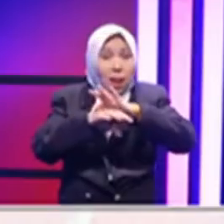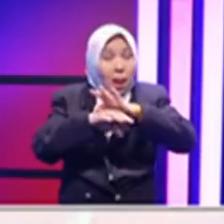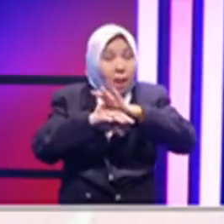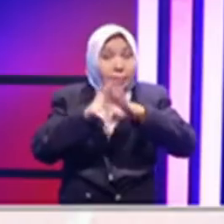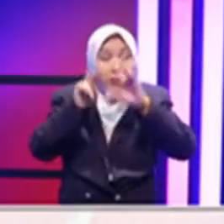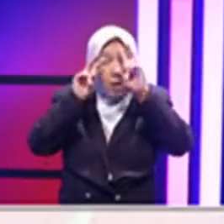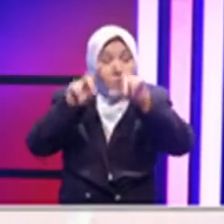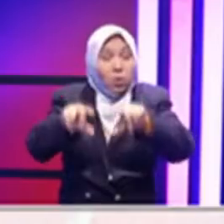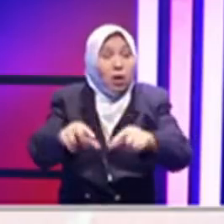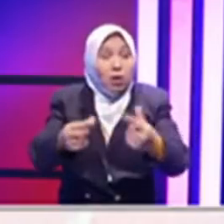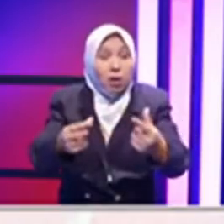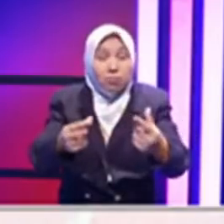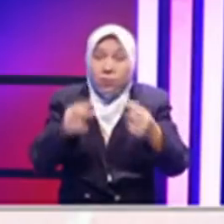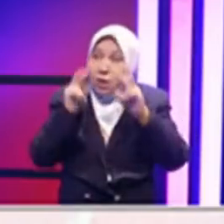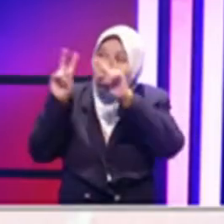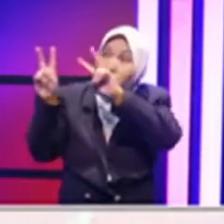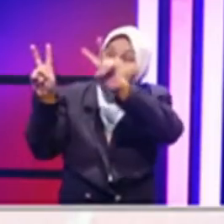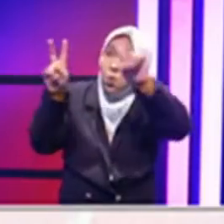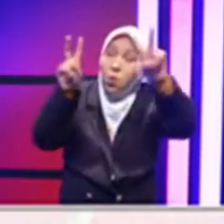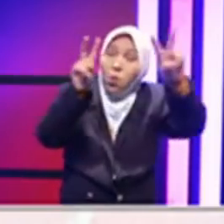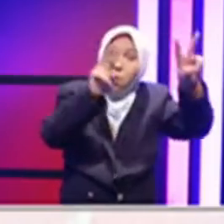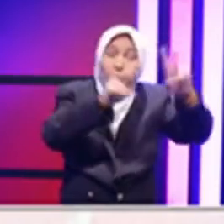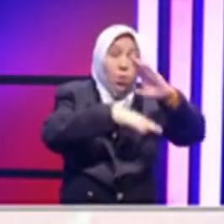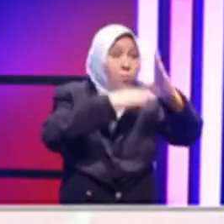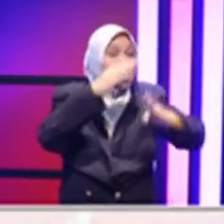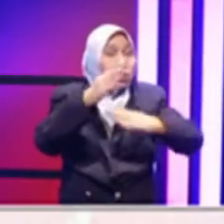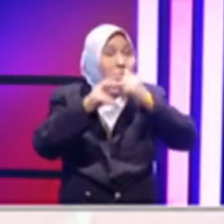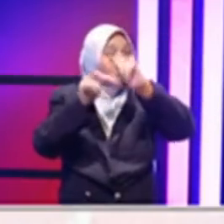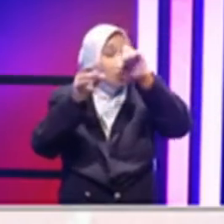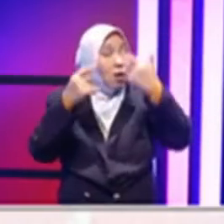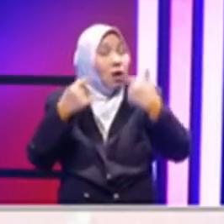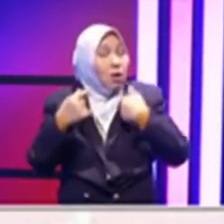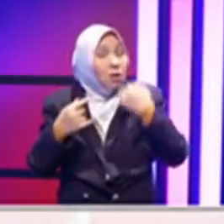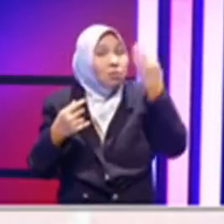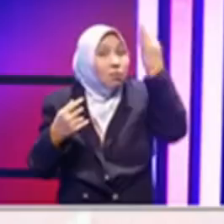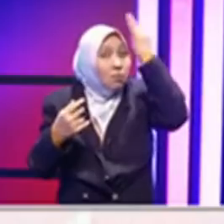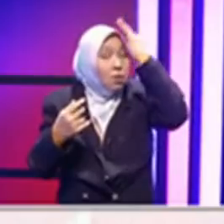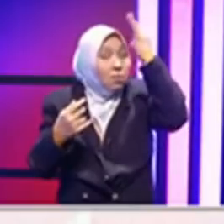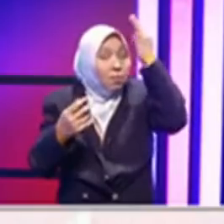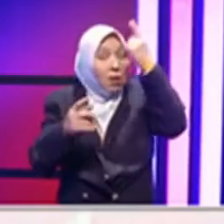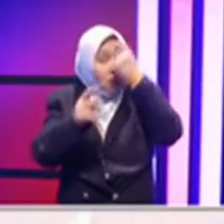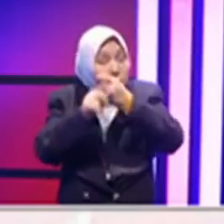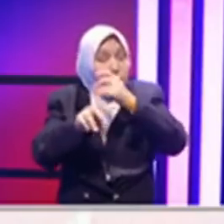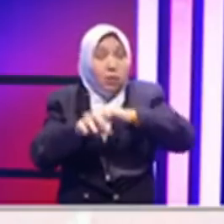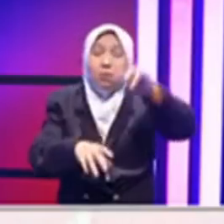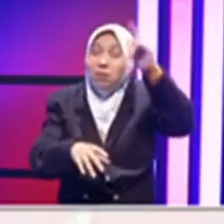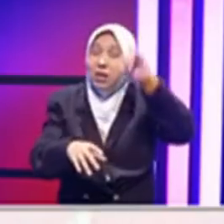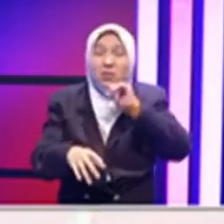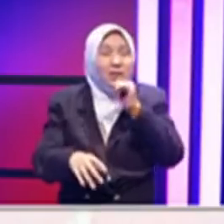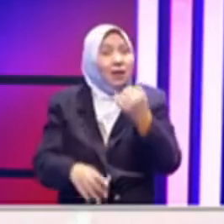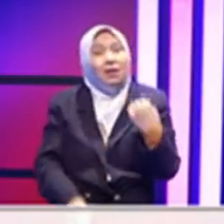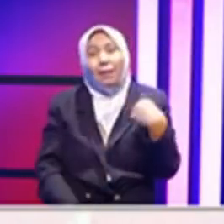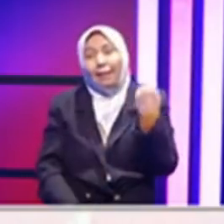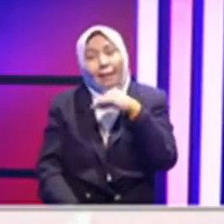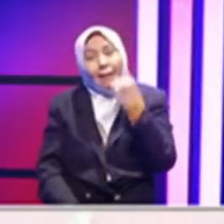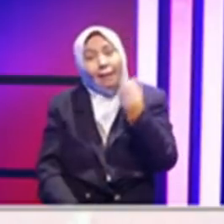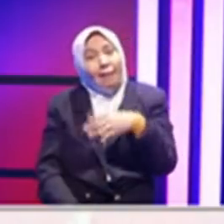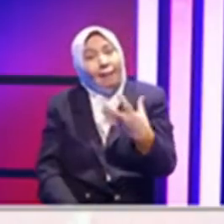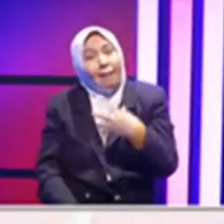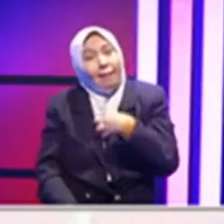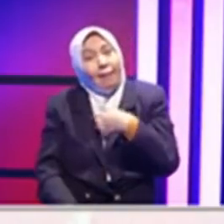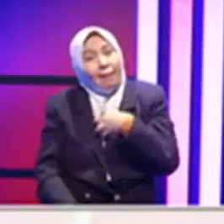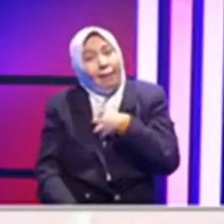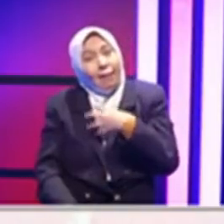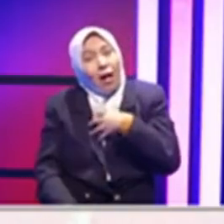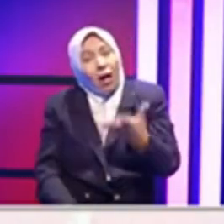Tengok alam, tengok bumi, kita ada perspektif tauhid. Dan yang ketiga, tidak letih dan merungut dalam menjaga keimanan hati.